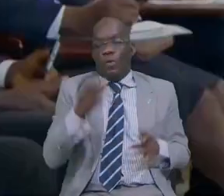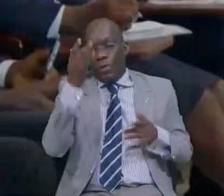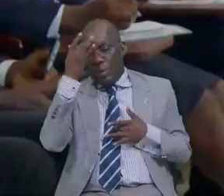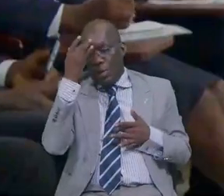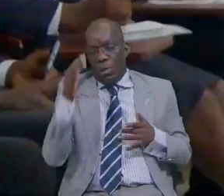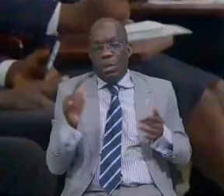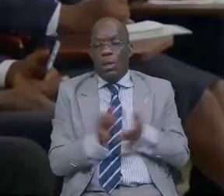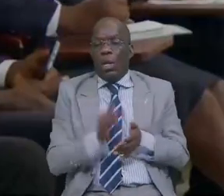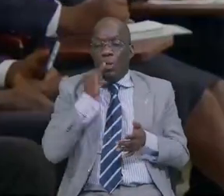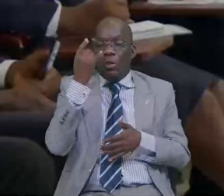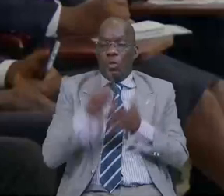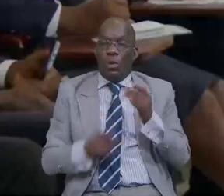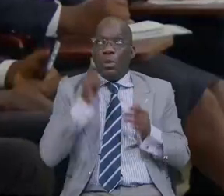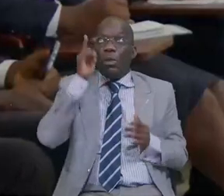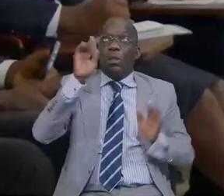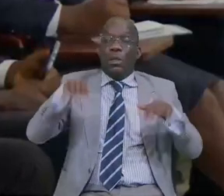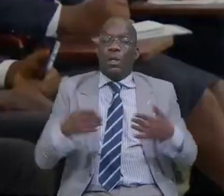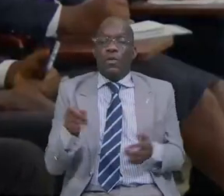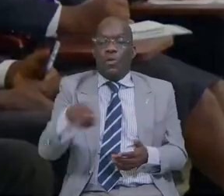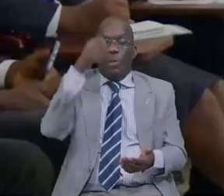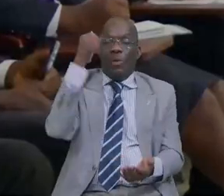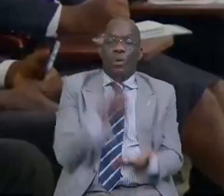C'est ce qui t'a donné.